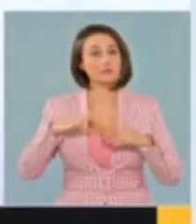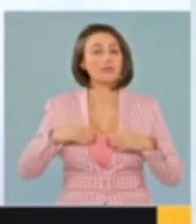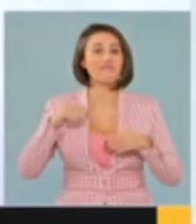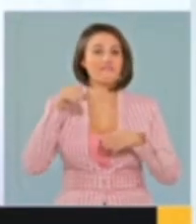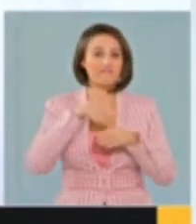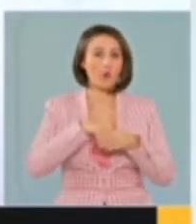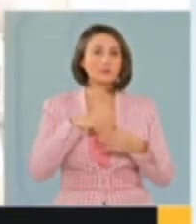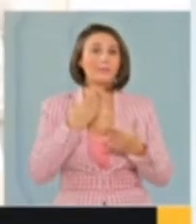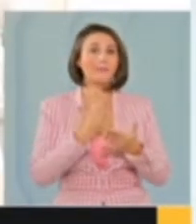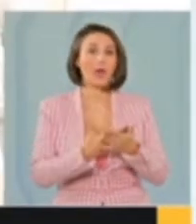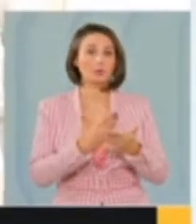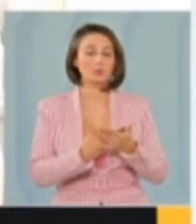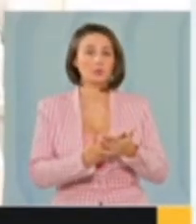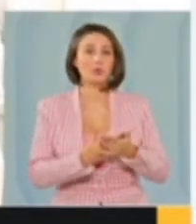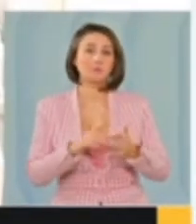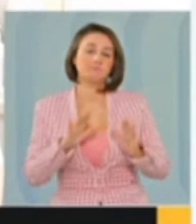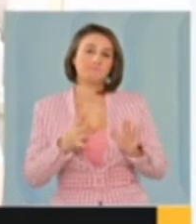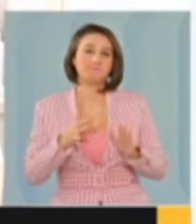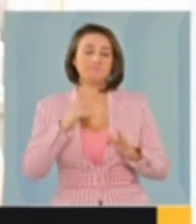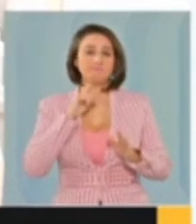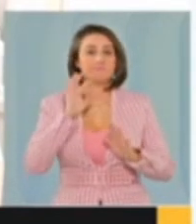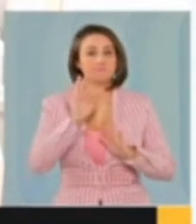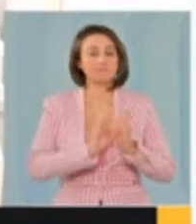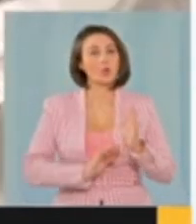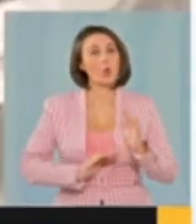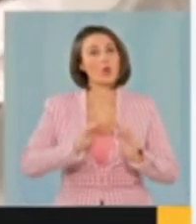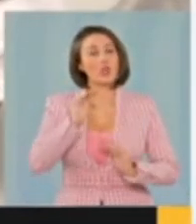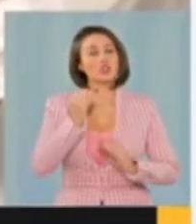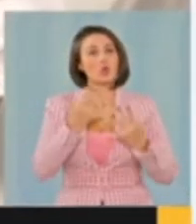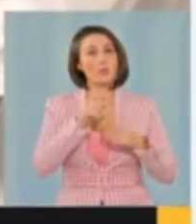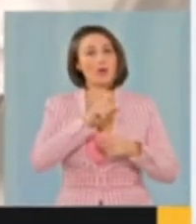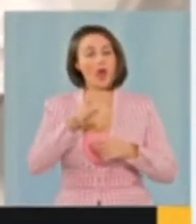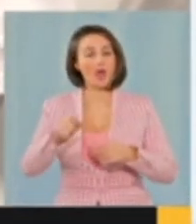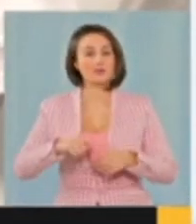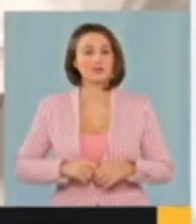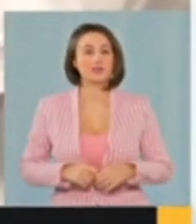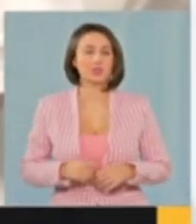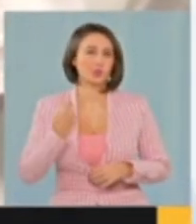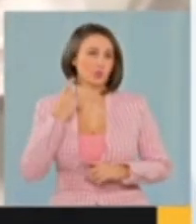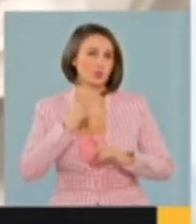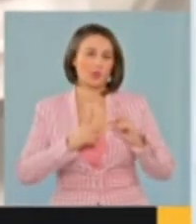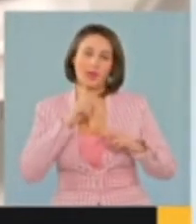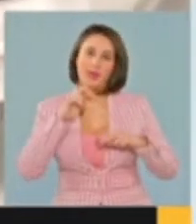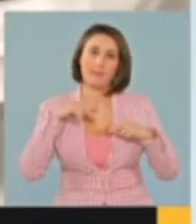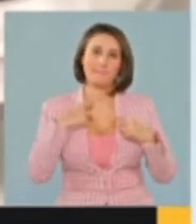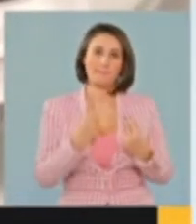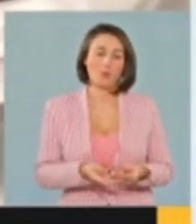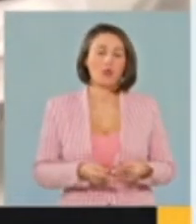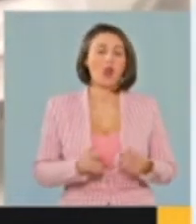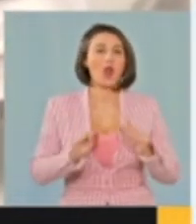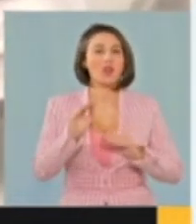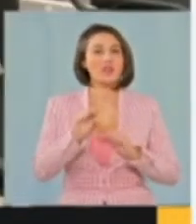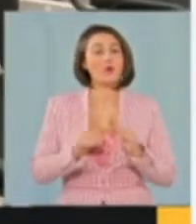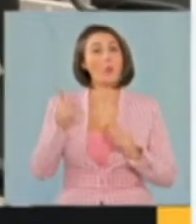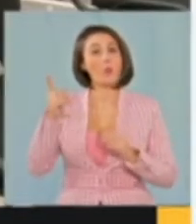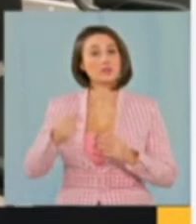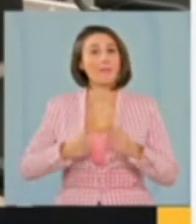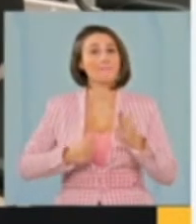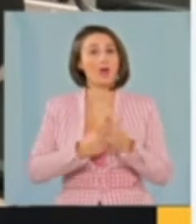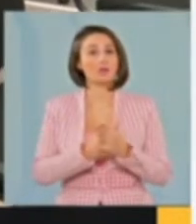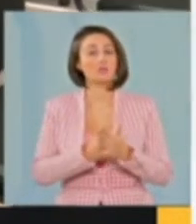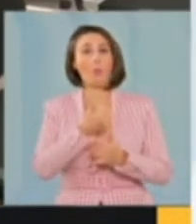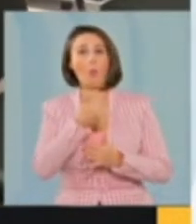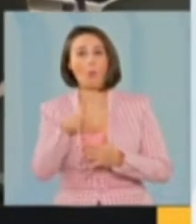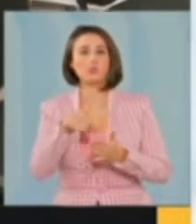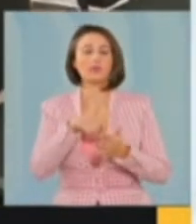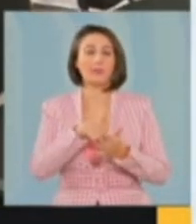vot favorabil, cel mai probabil vom înregistra o creștere a numărului de cazuri. Nu știu dacă ne vom reîntoarce la nivelul acela record de